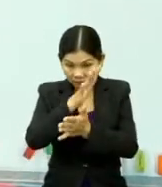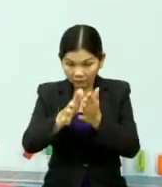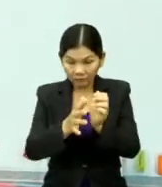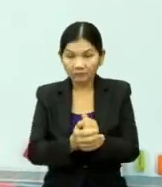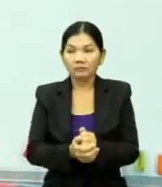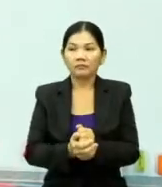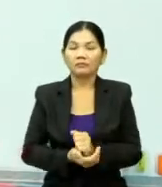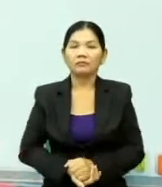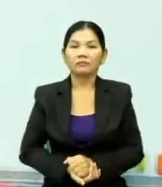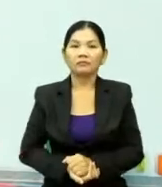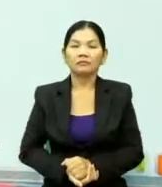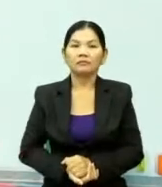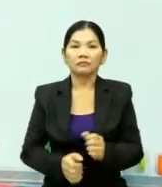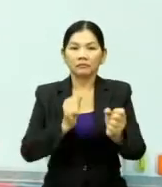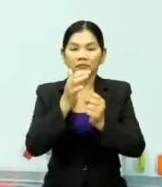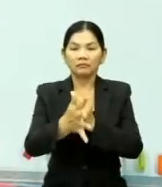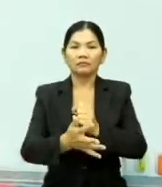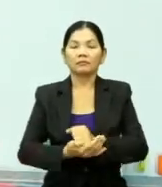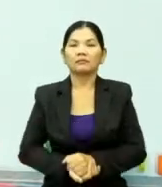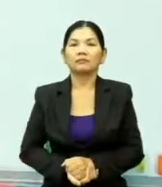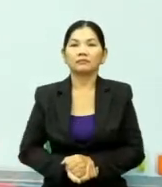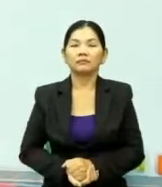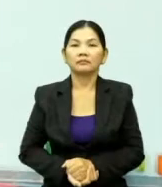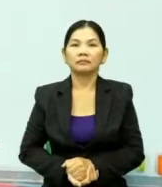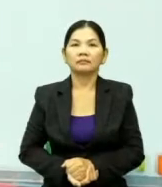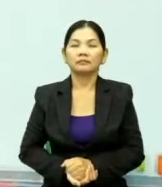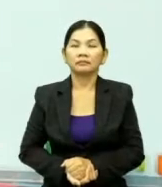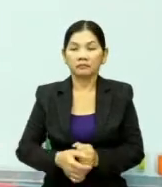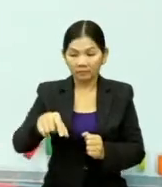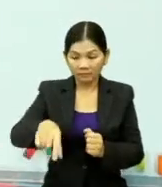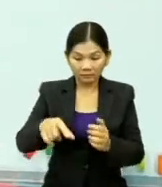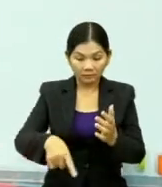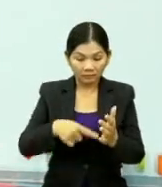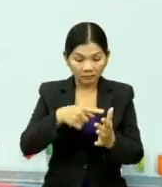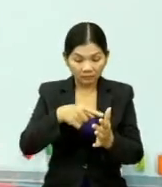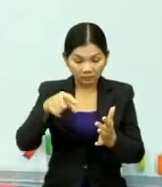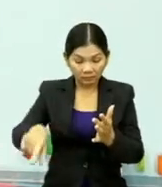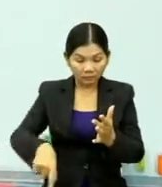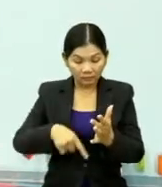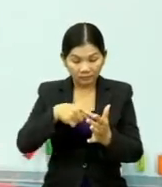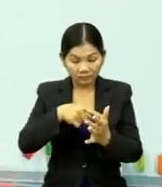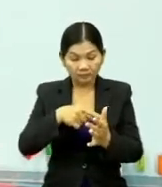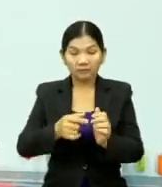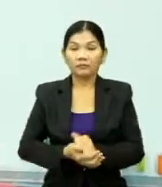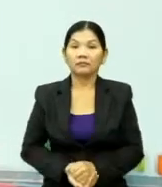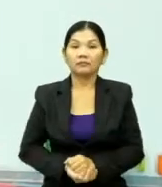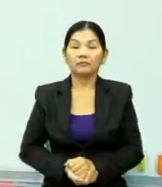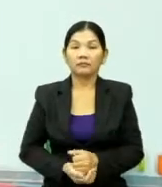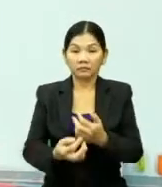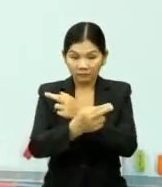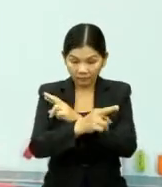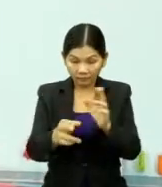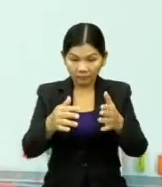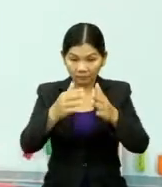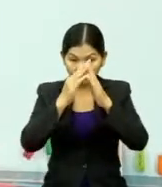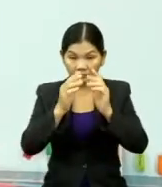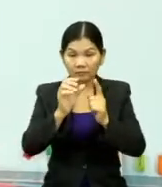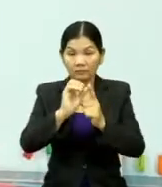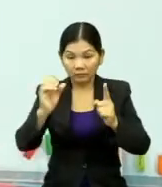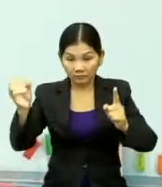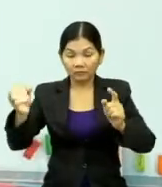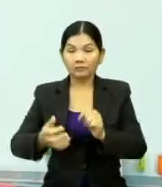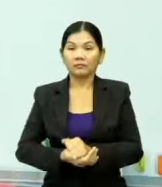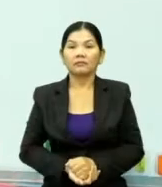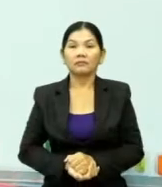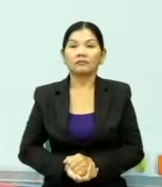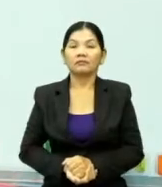vinh cho mùi nẹ cổ chạp bà đám kê kê chà ọc con này là con trim khuôn bằng cả lọc bác cho mùi nẹ cổ